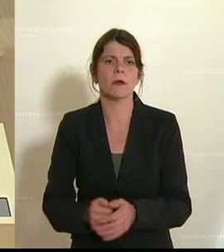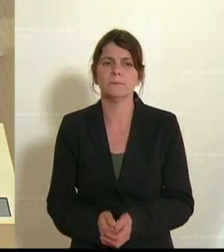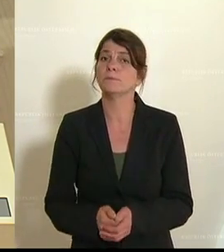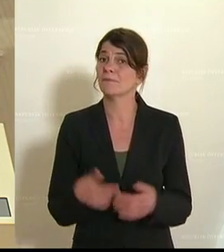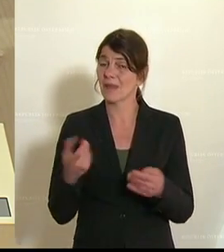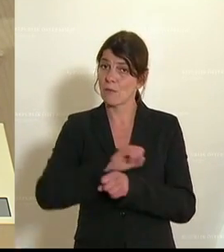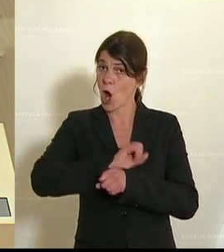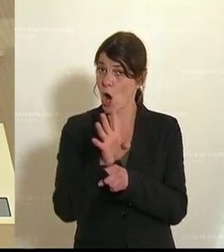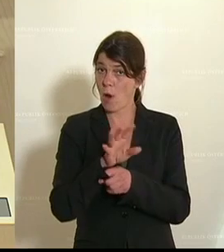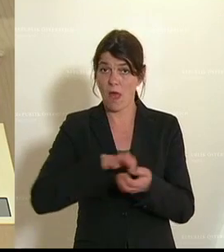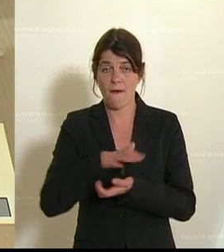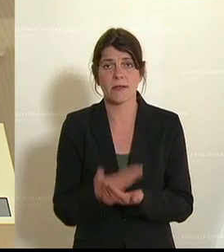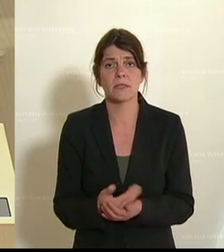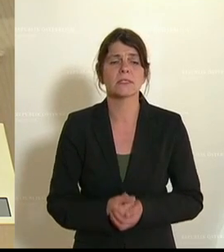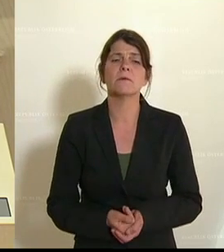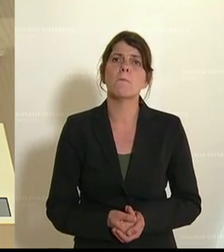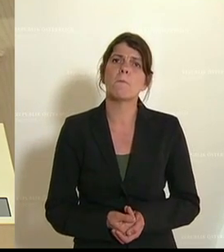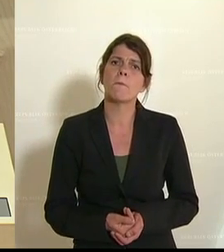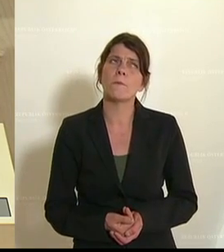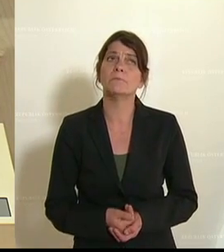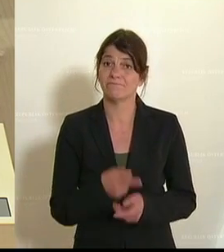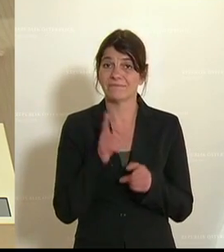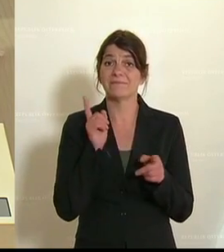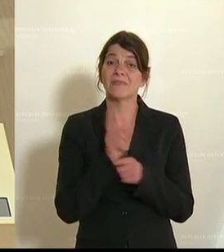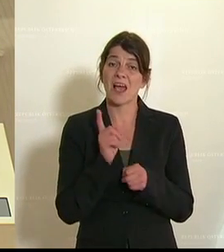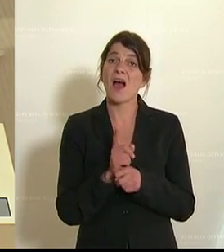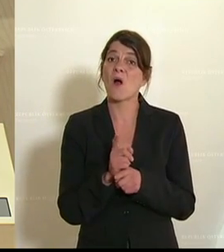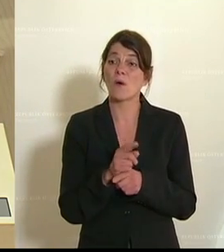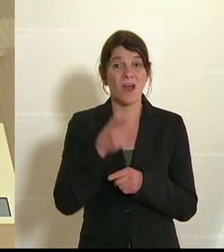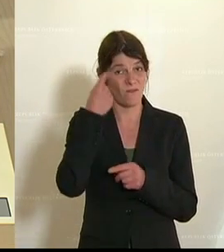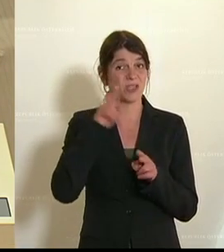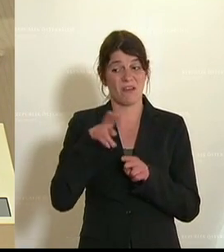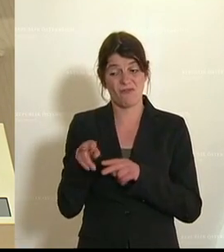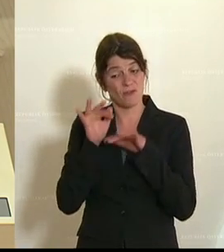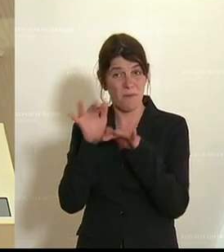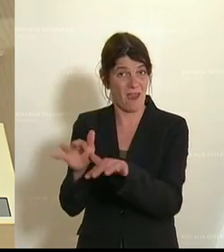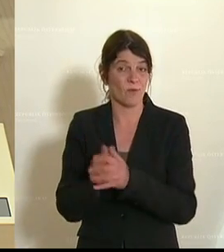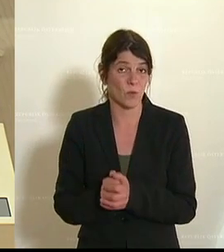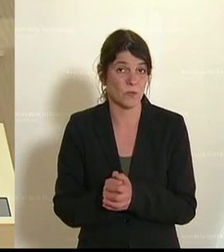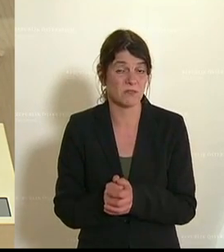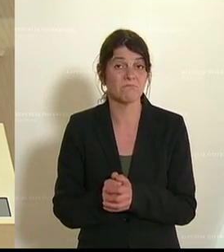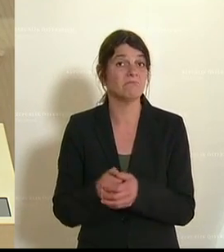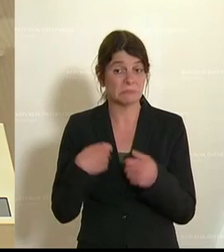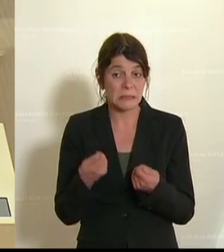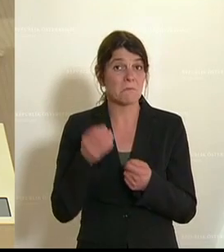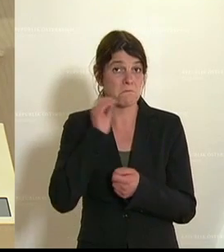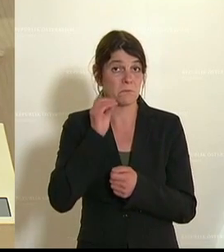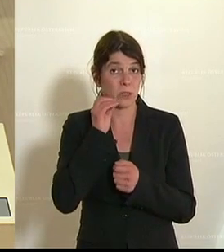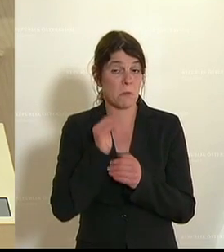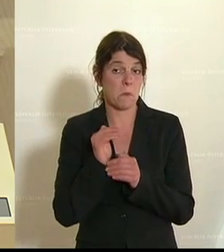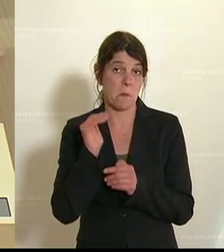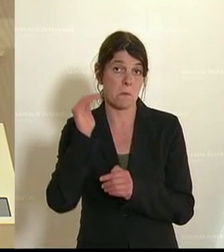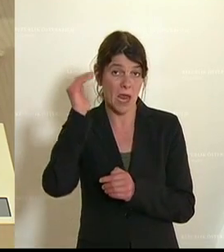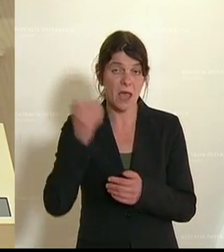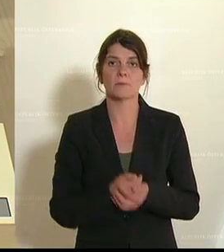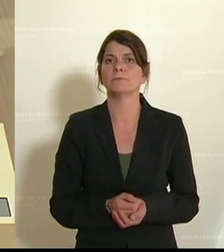Die Corona-Krise hat auch Auswirkungen auf die Volksanwaltschaft. Die Beschwerden sind